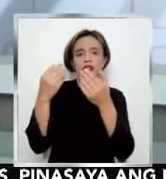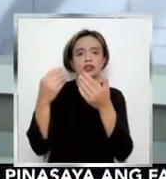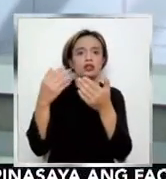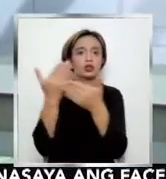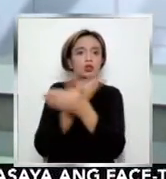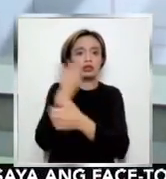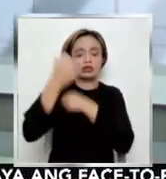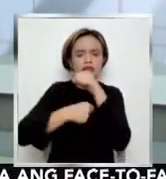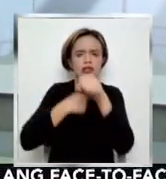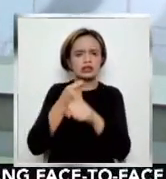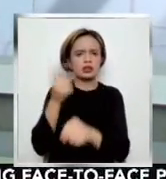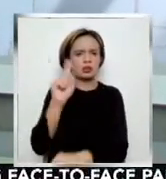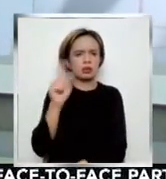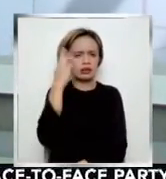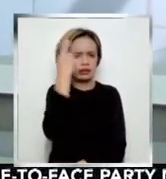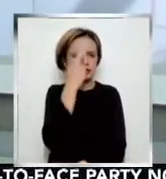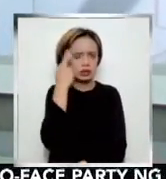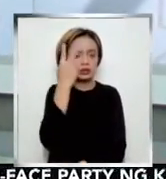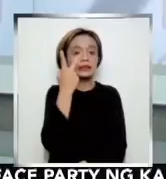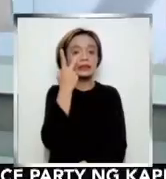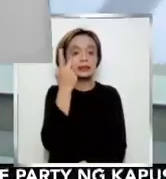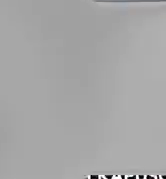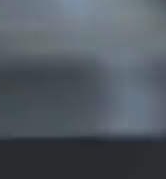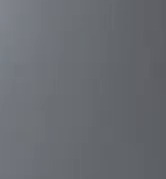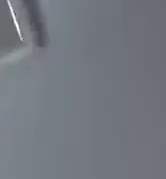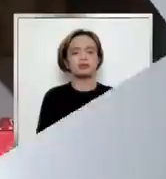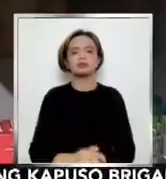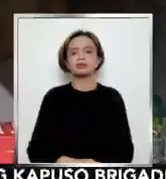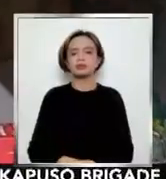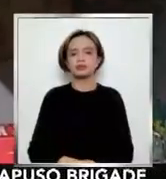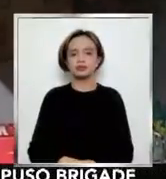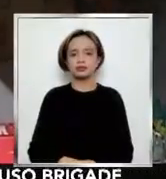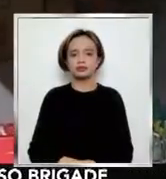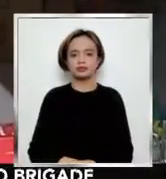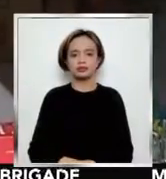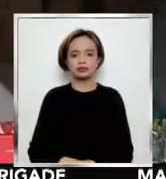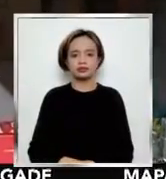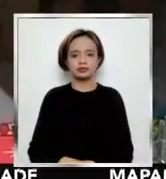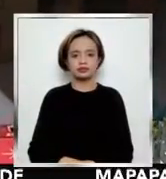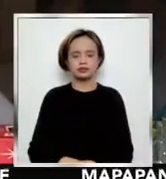alamin natin sa pagtutok ni Cedric Castillo.